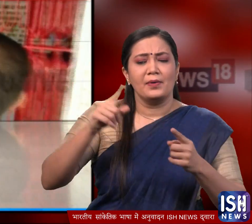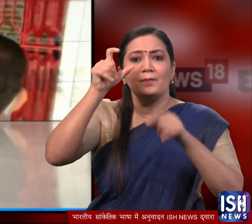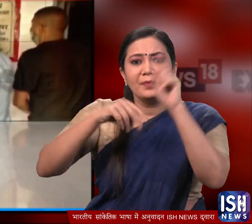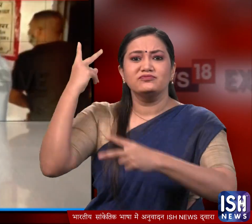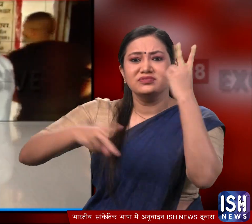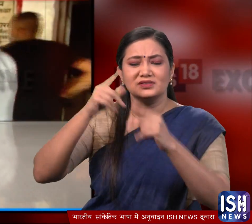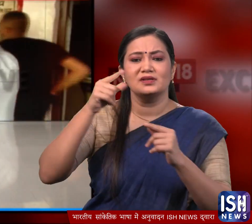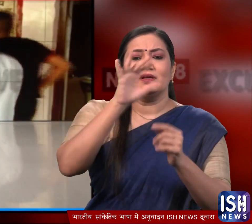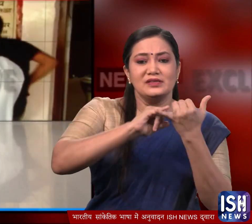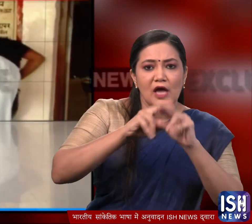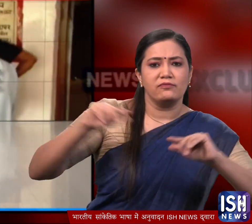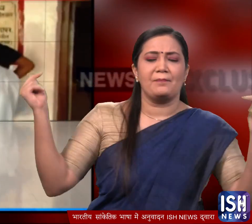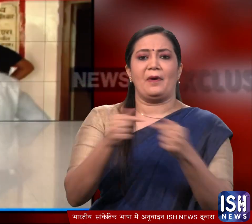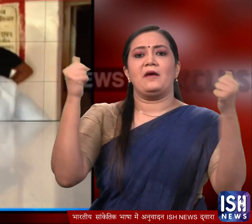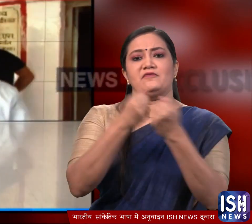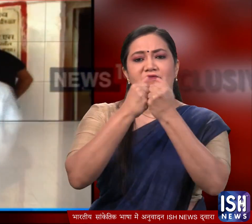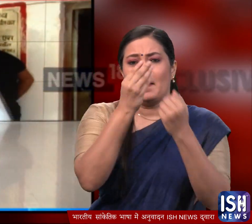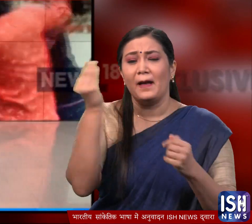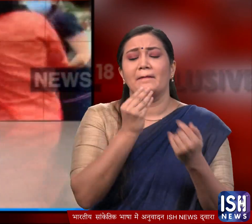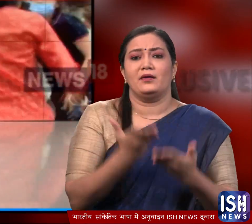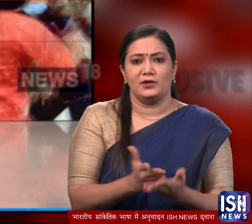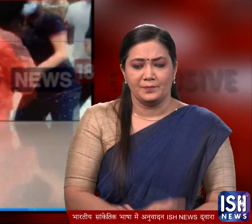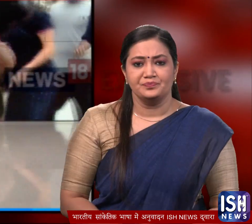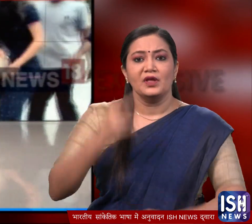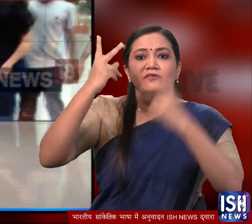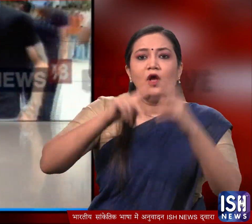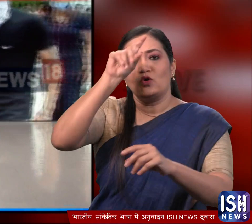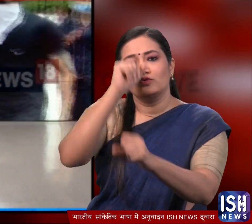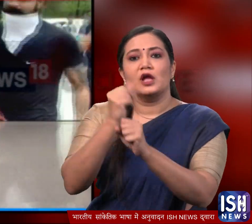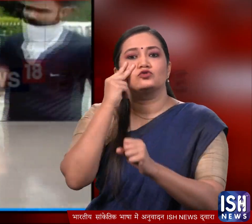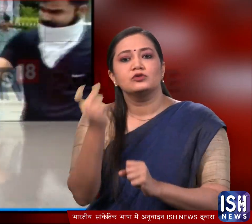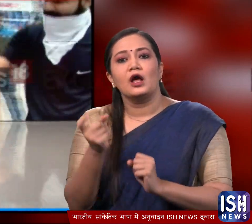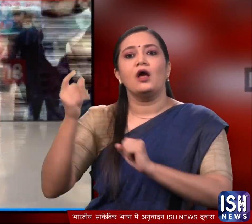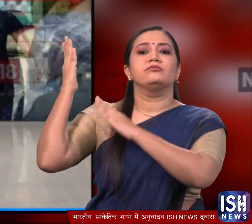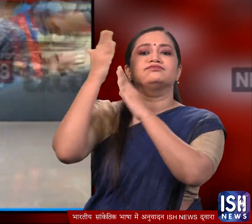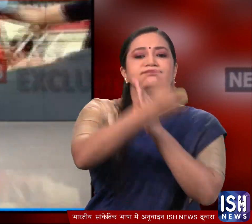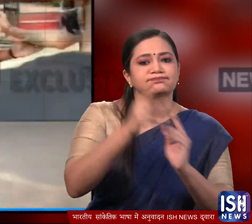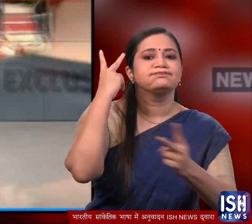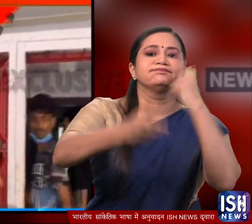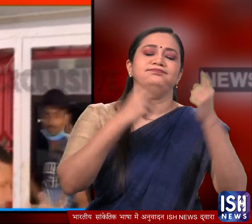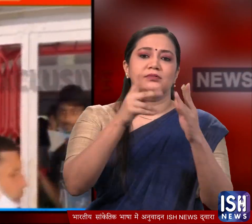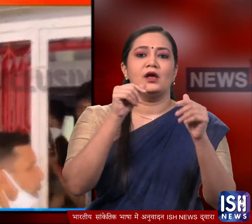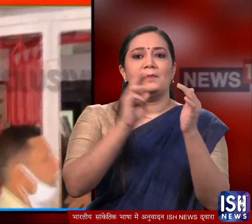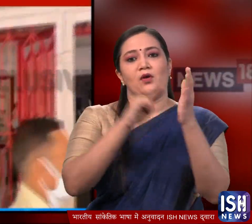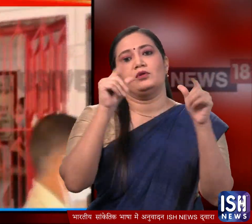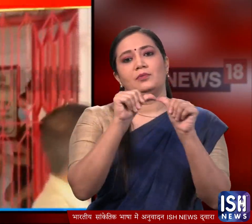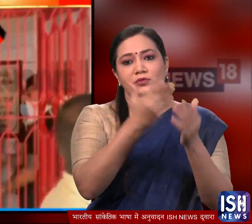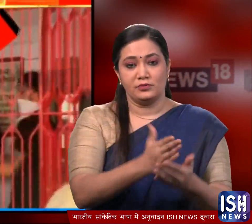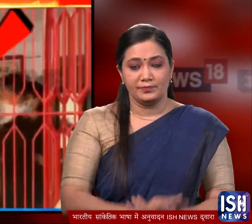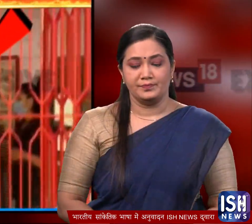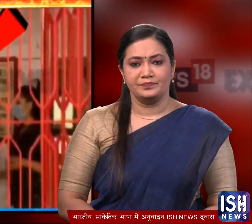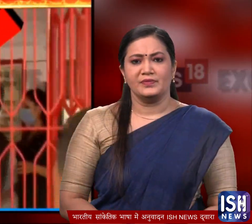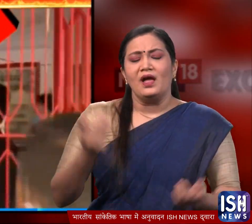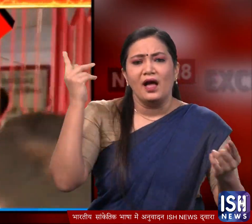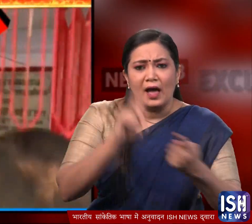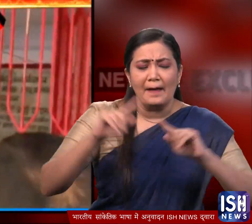सैलानियों ने वहां के कर्मचारियों से मारपीट की। बताया गया कि ये पर्यटक गुजरात के जूनागढ़ से माउंट आबू घूमने पहुंचे थे। तभी किसी